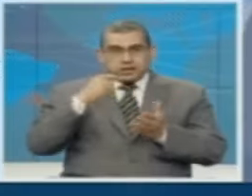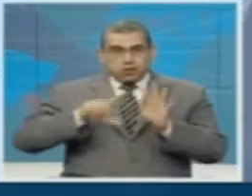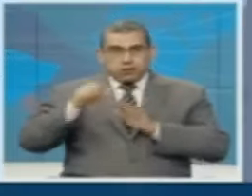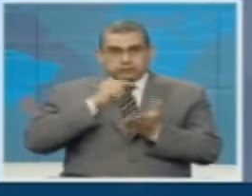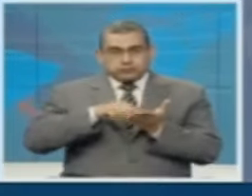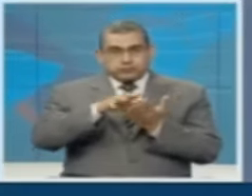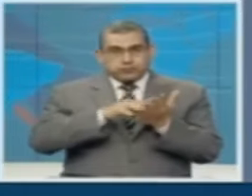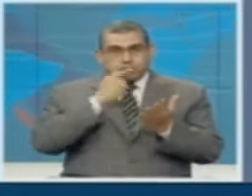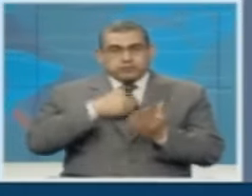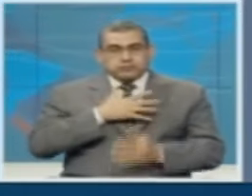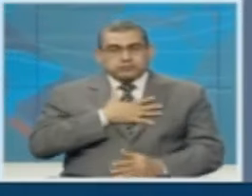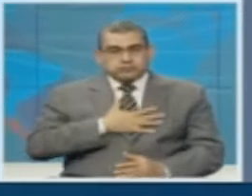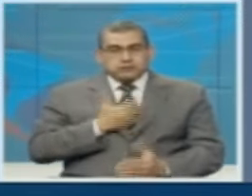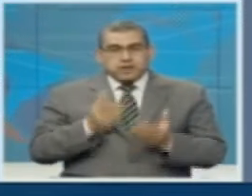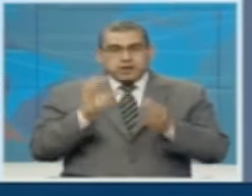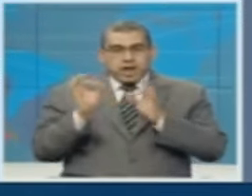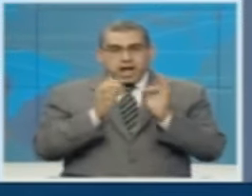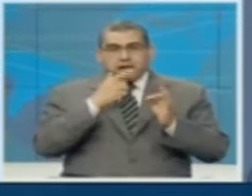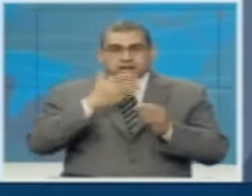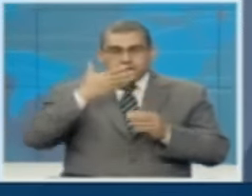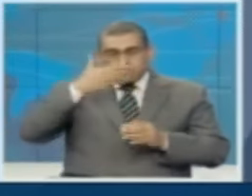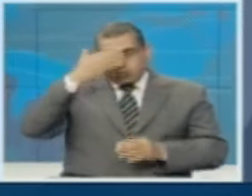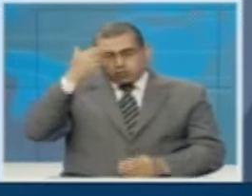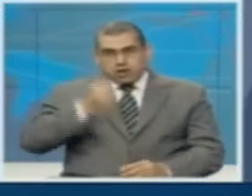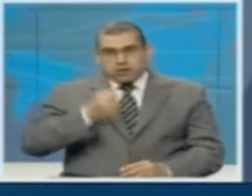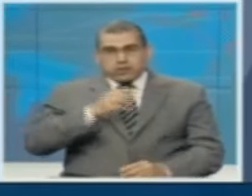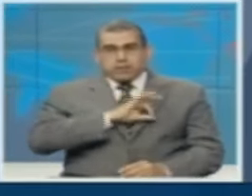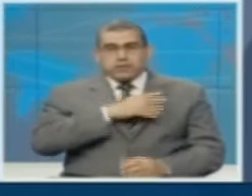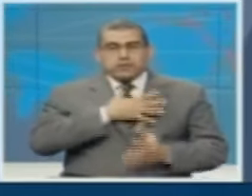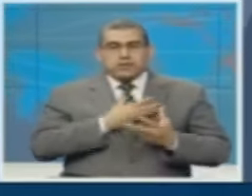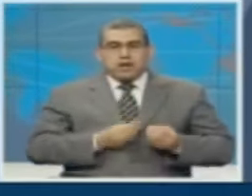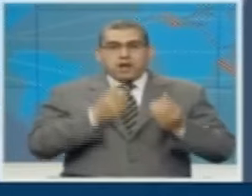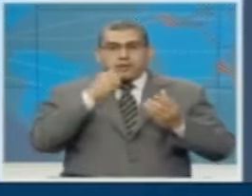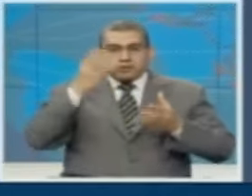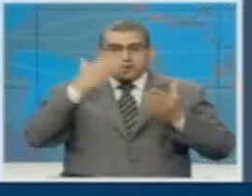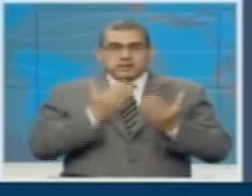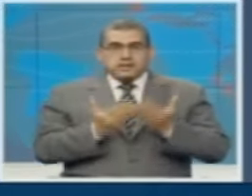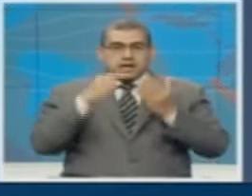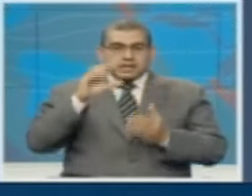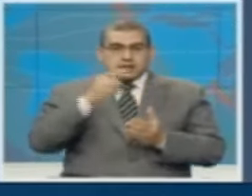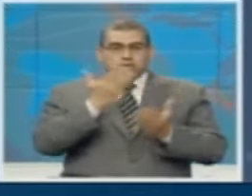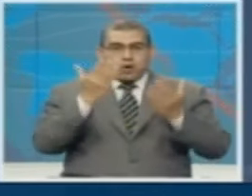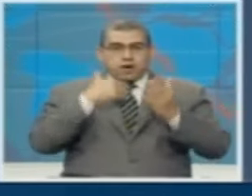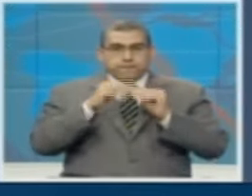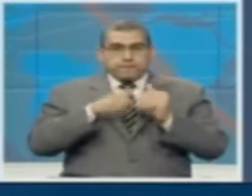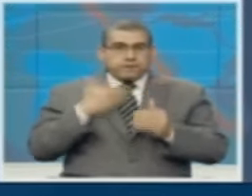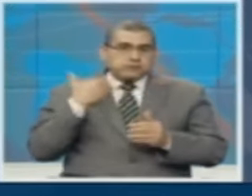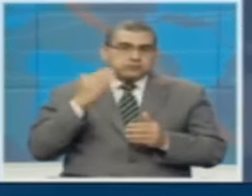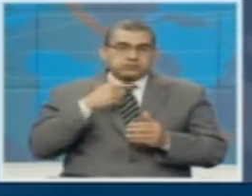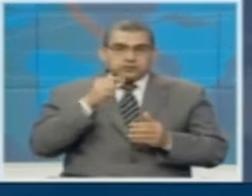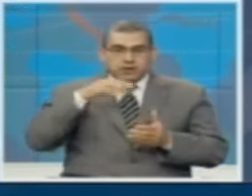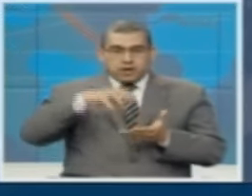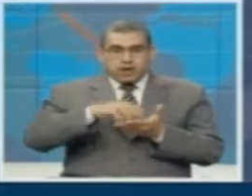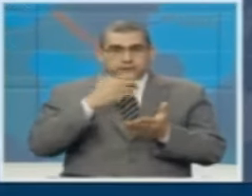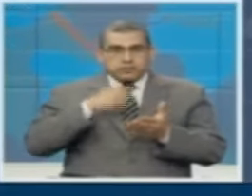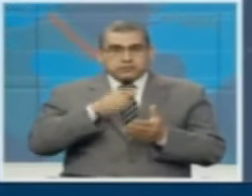في برقيته عن أسمى آيات التهاني وأطيب التمنيات للرئيس السيسي، داعيا الله عز وجل أن يعيد هذه المناسبة